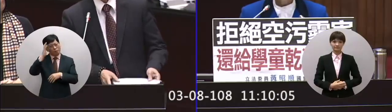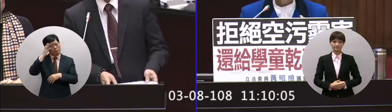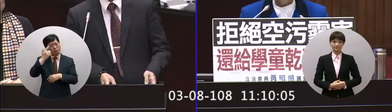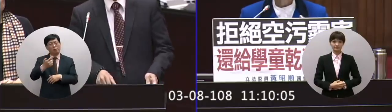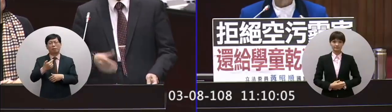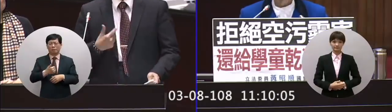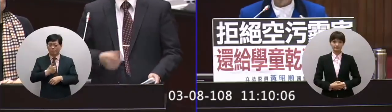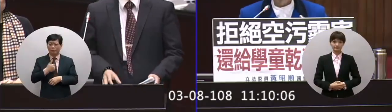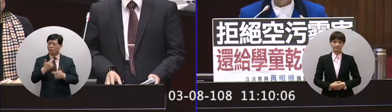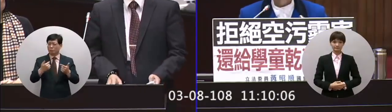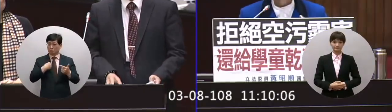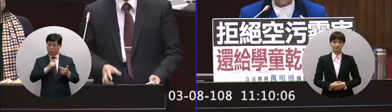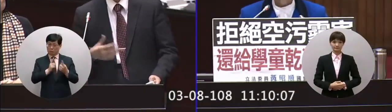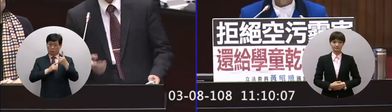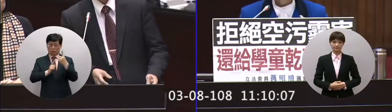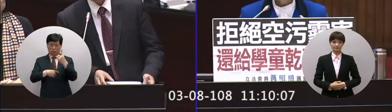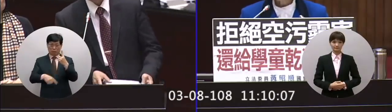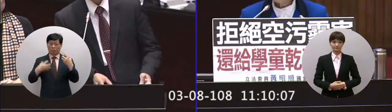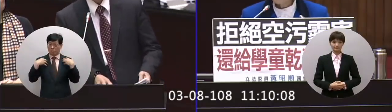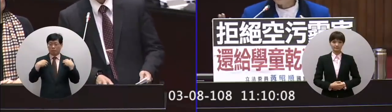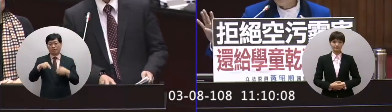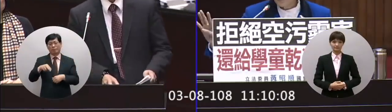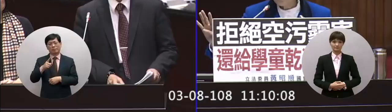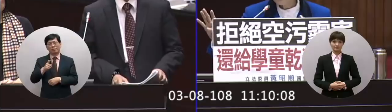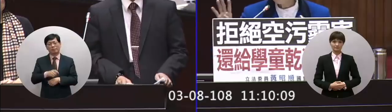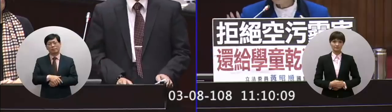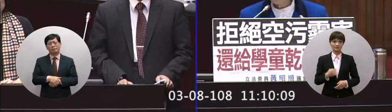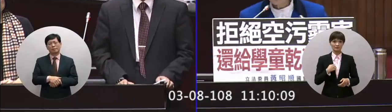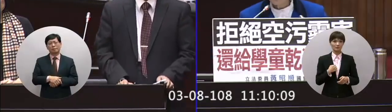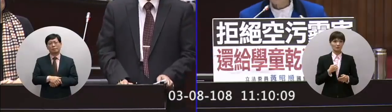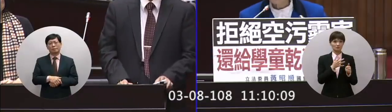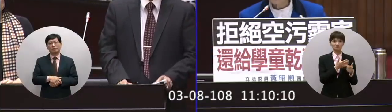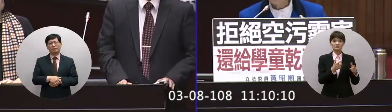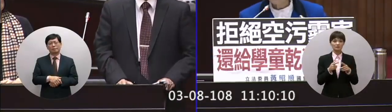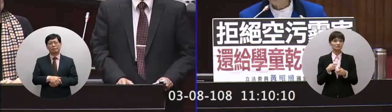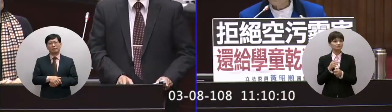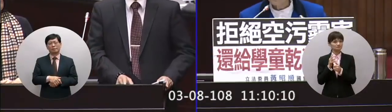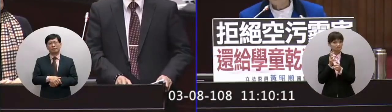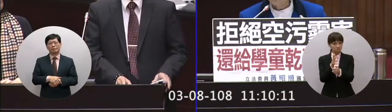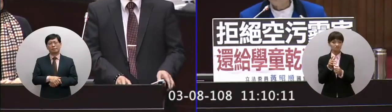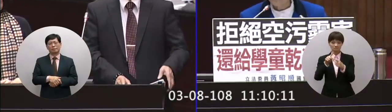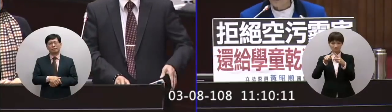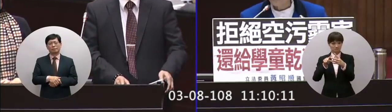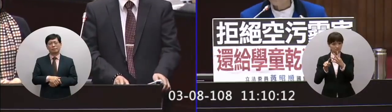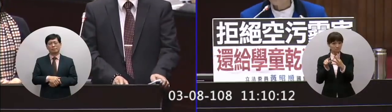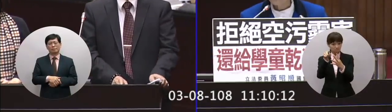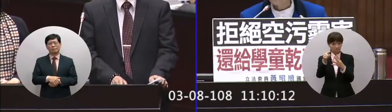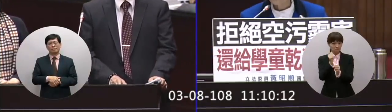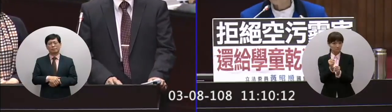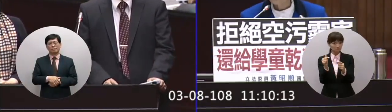啦，哟，这可能我都讲我一个部位，我都来 做。啊，我无跟你讲呀，我即马咧跟你讲的是，我要求这四点你会当做